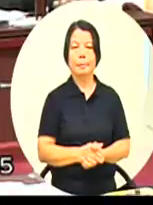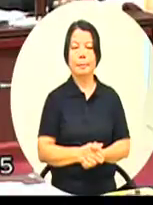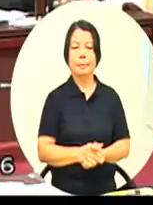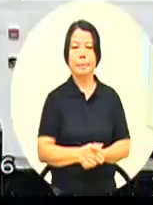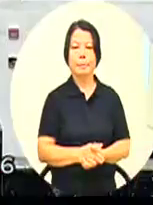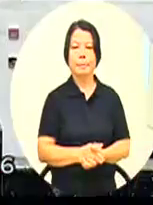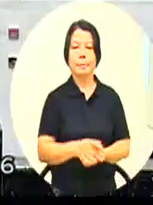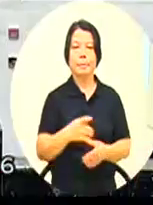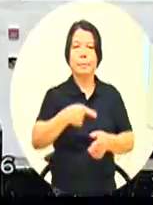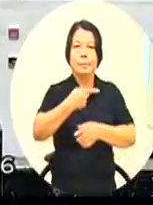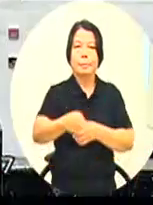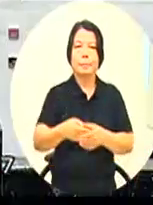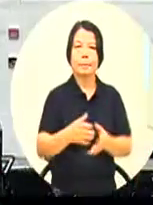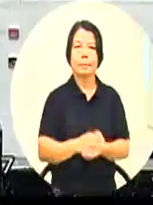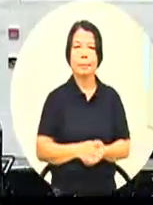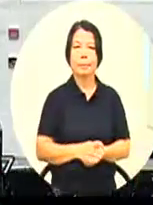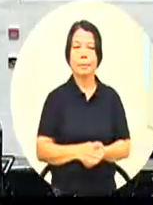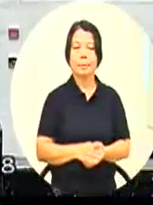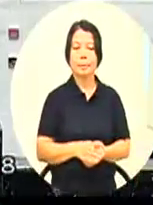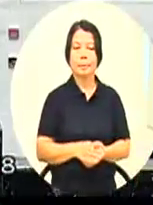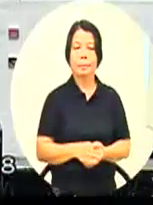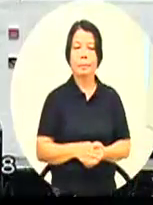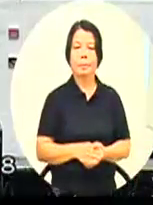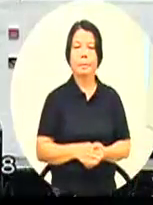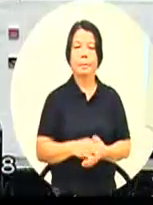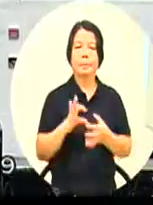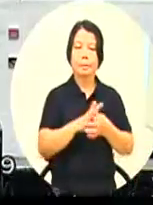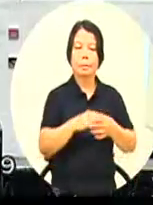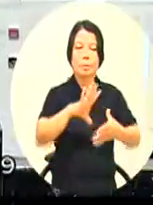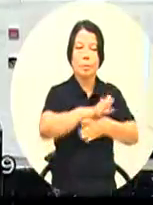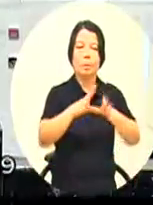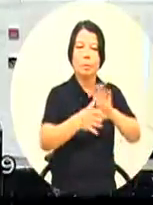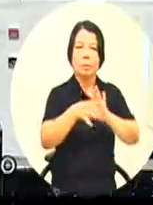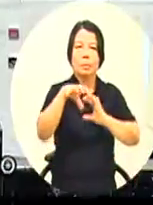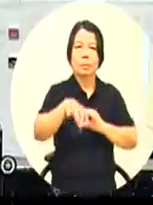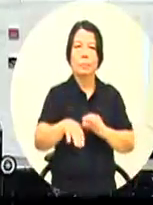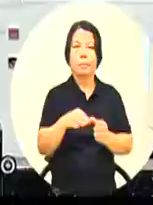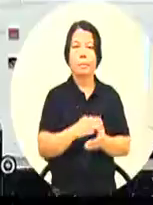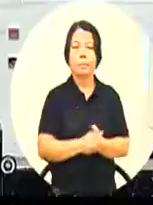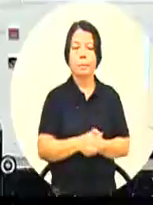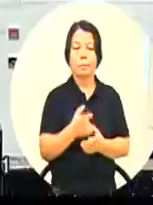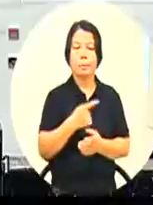接下来有关文化局的